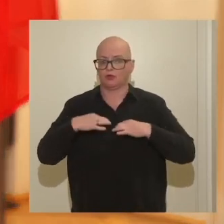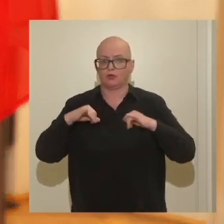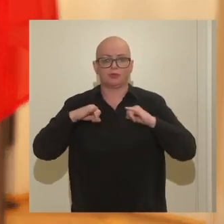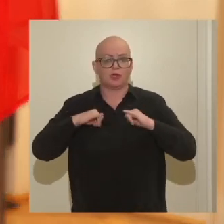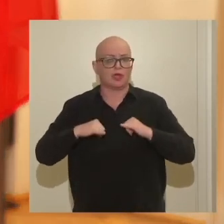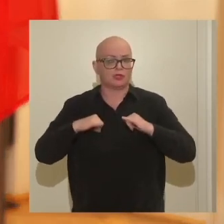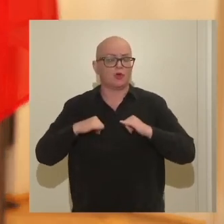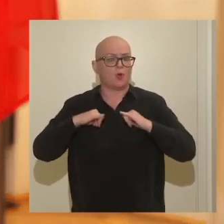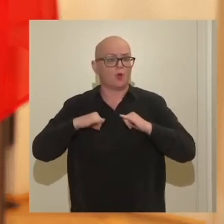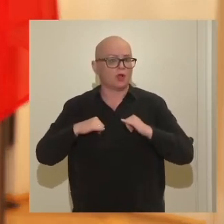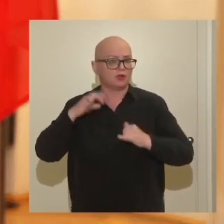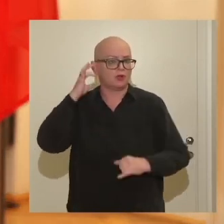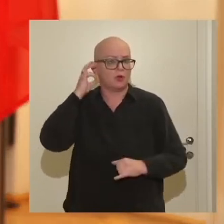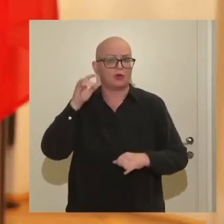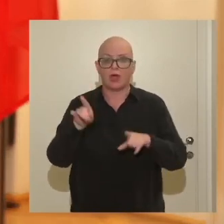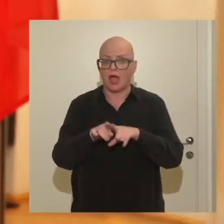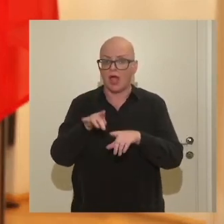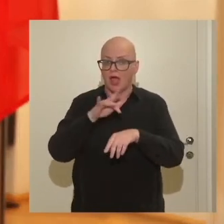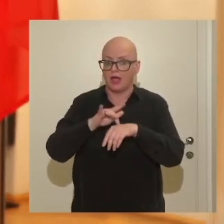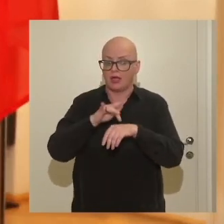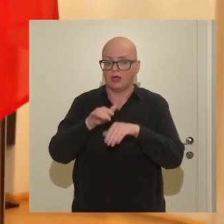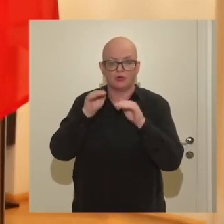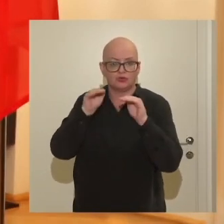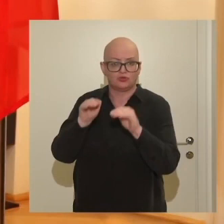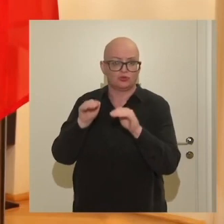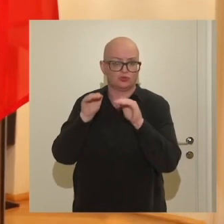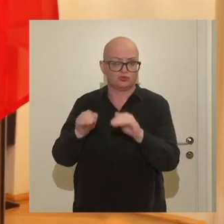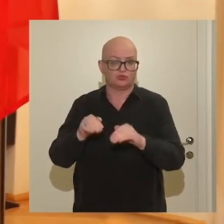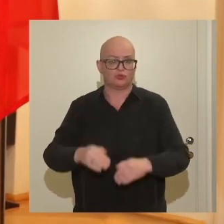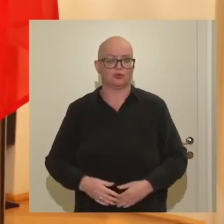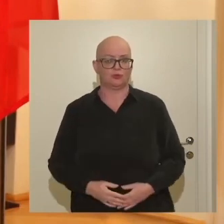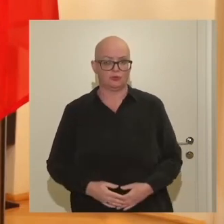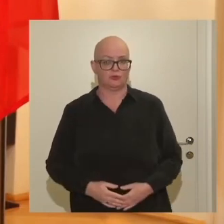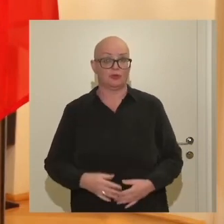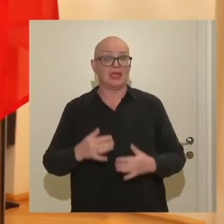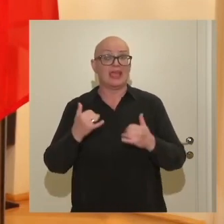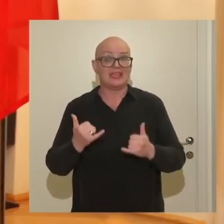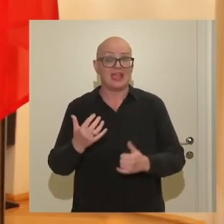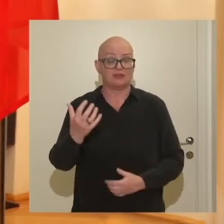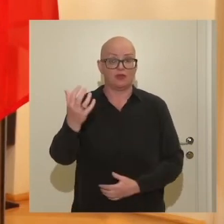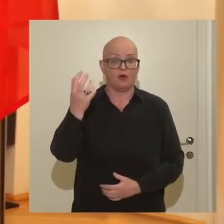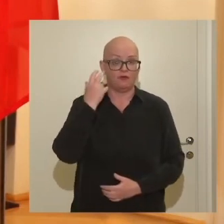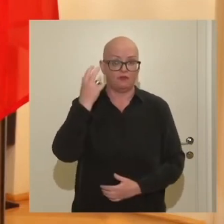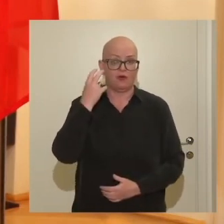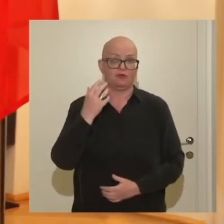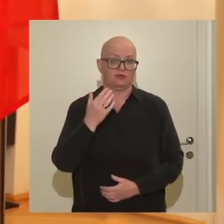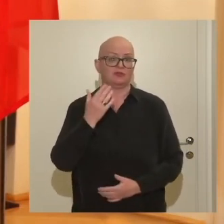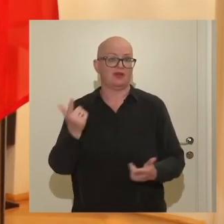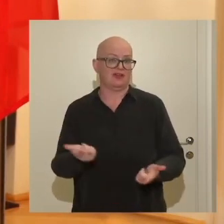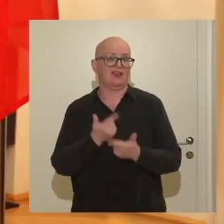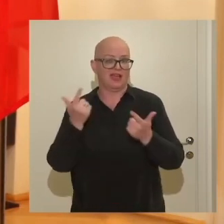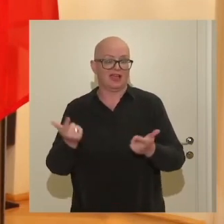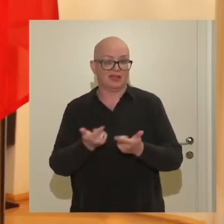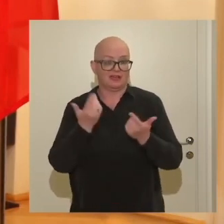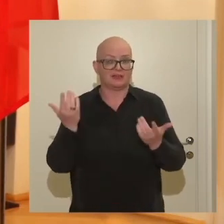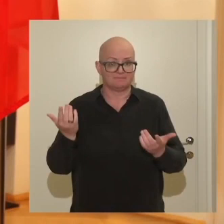Frauen denken oft ganz anders wie Männer und wer das tut, muss bestraft werden. Ich halte es mit Udo Jürgens. Im Nachhinein schaut